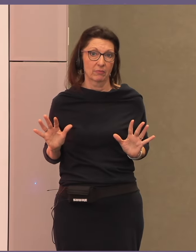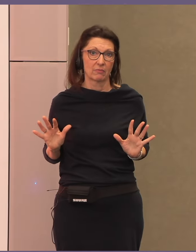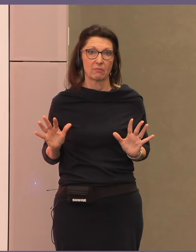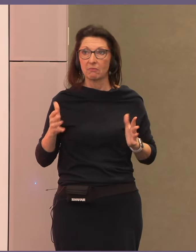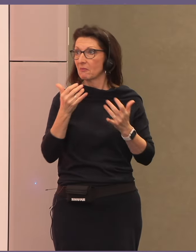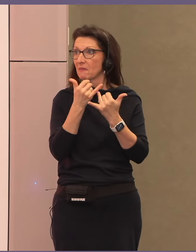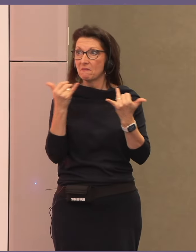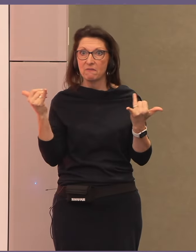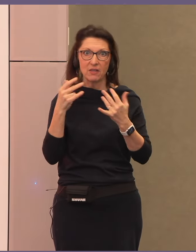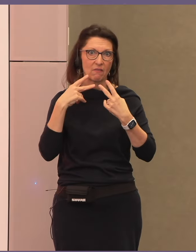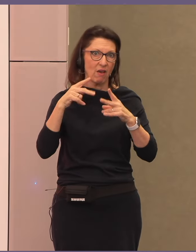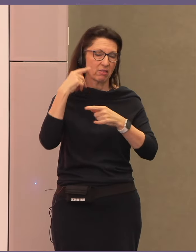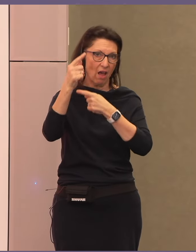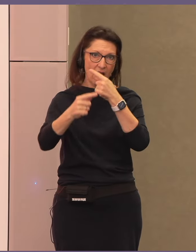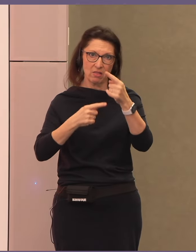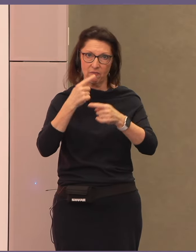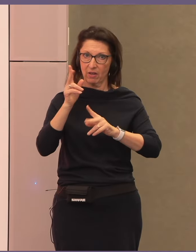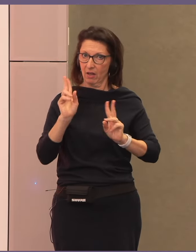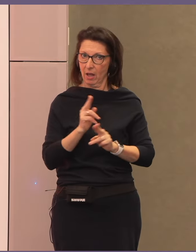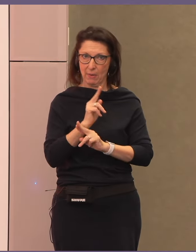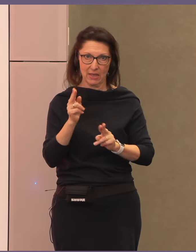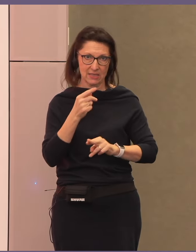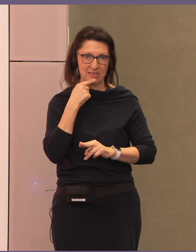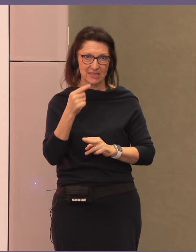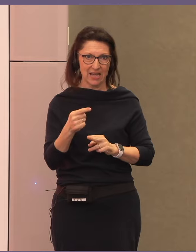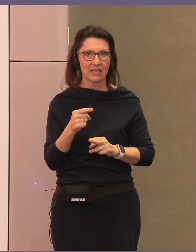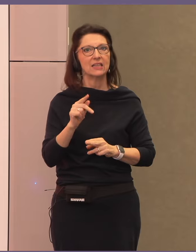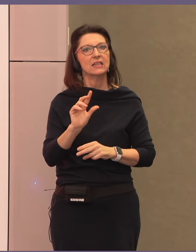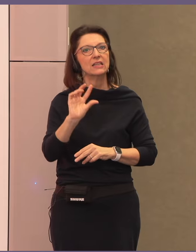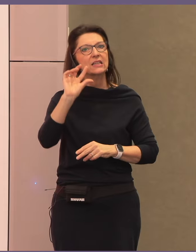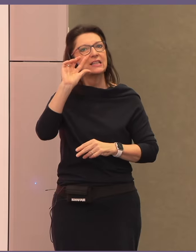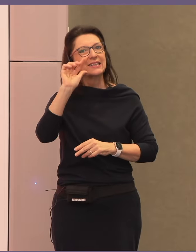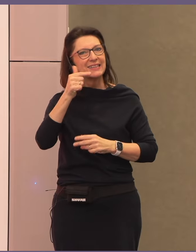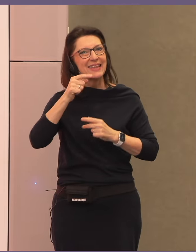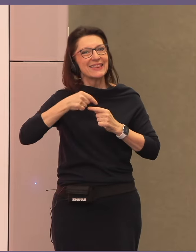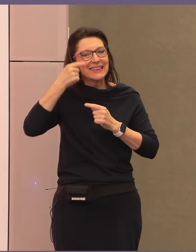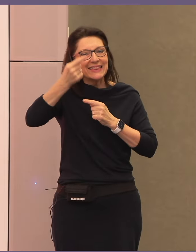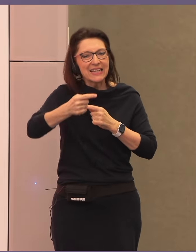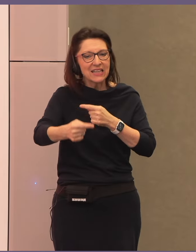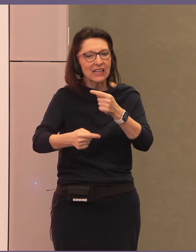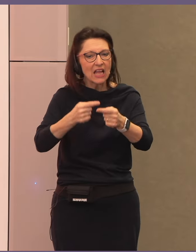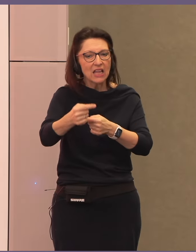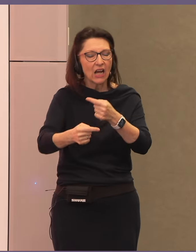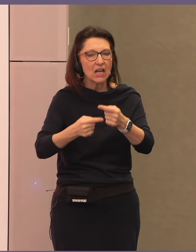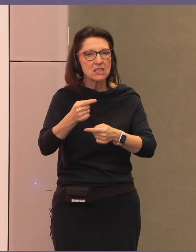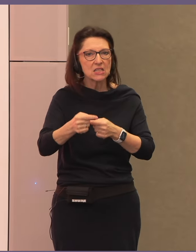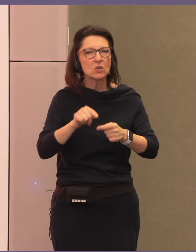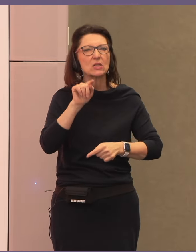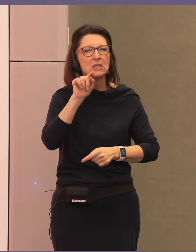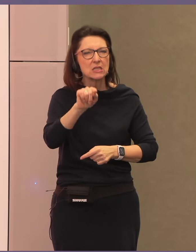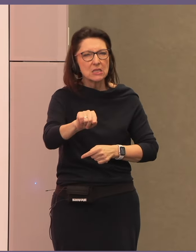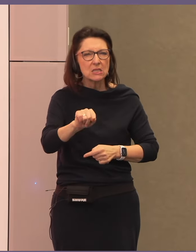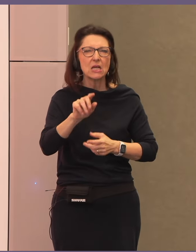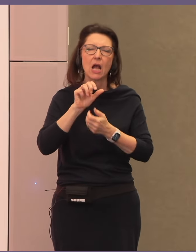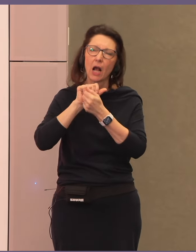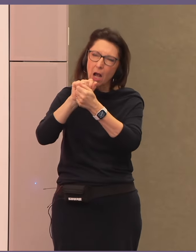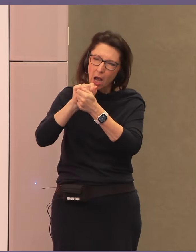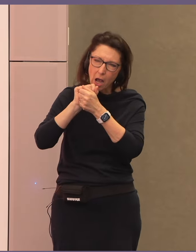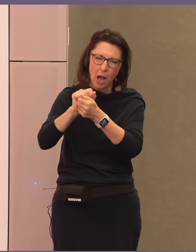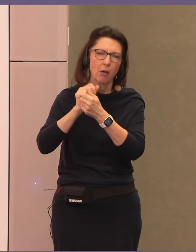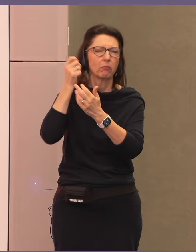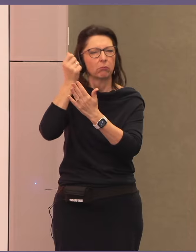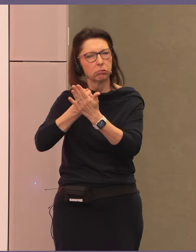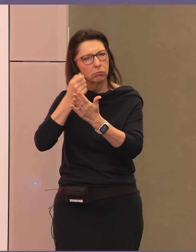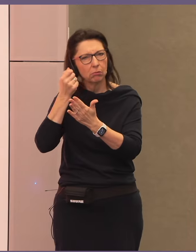vorhersehbar. Ganz direkt hatte nämlich die zweite Studentinnen-Generation vor allem mit mächtigen Antifeministen zu kämpfen, aber auf